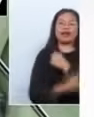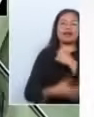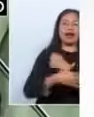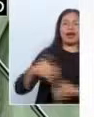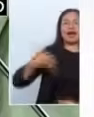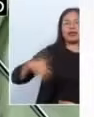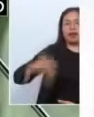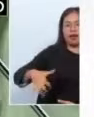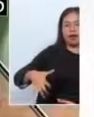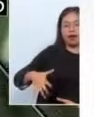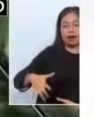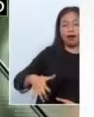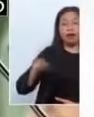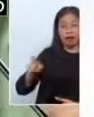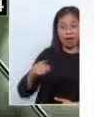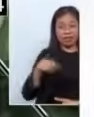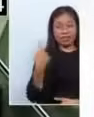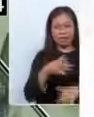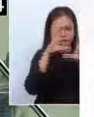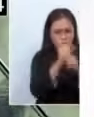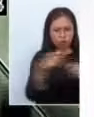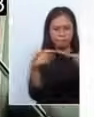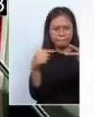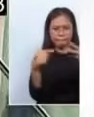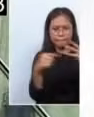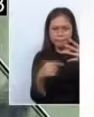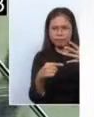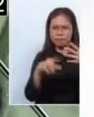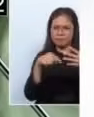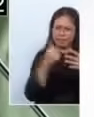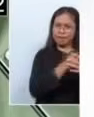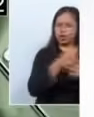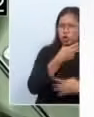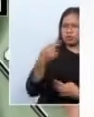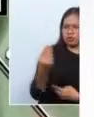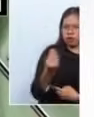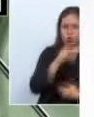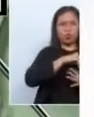itu bisa di-generate dalam konteks nasional. Nah, dari beberapa